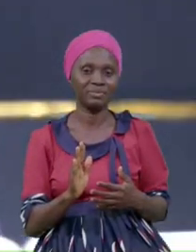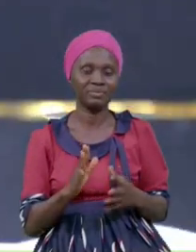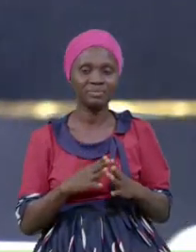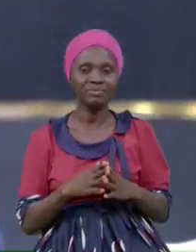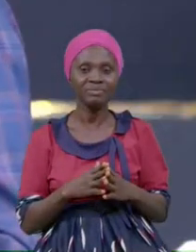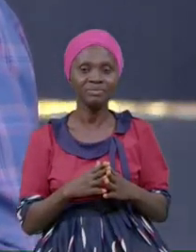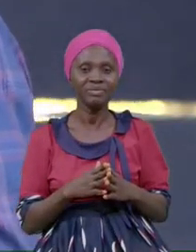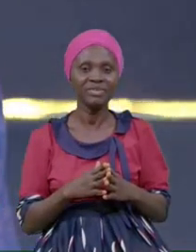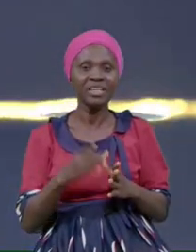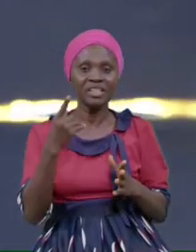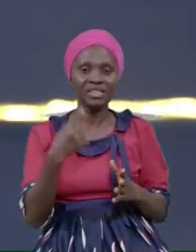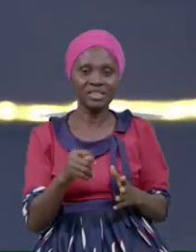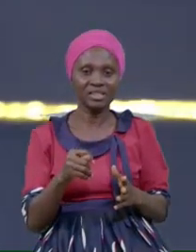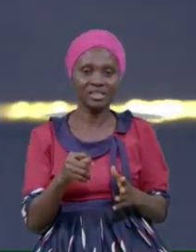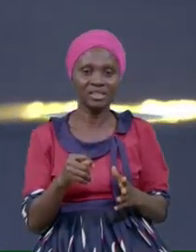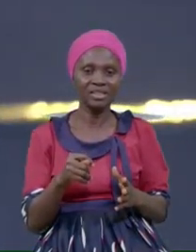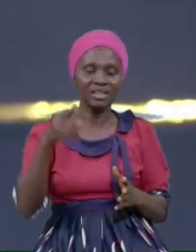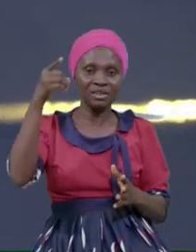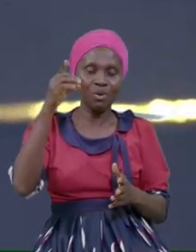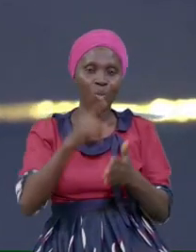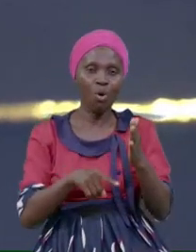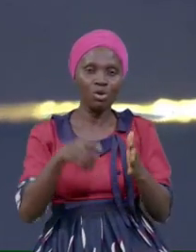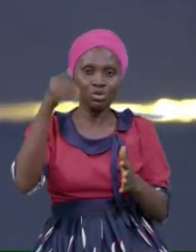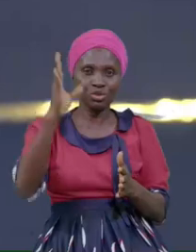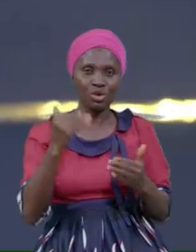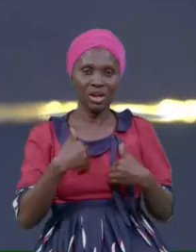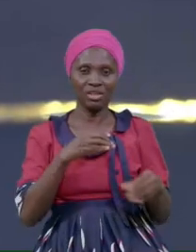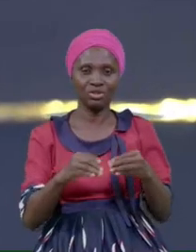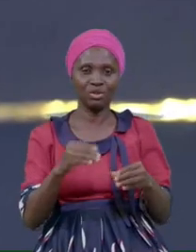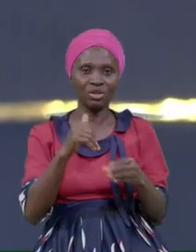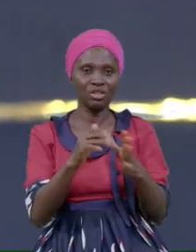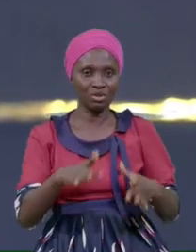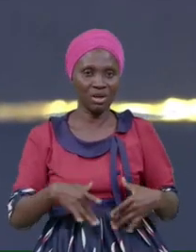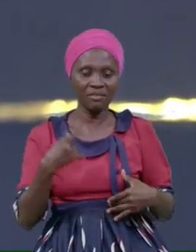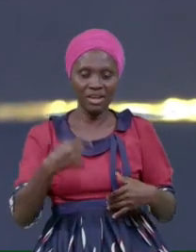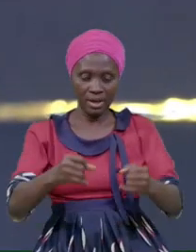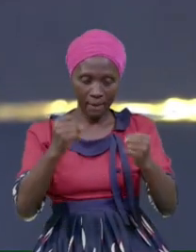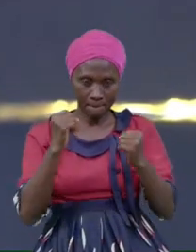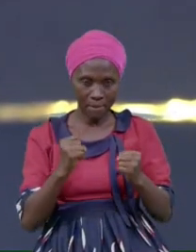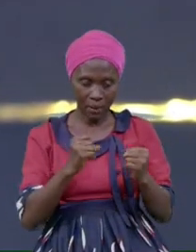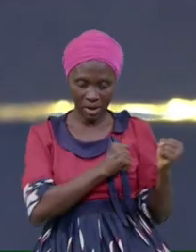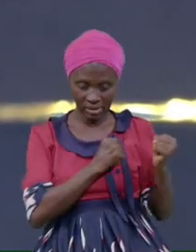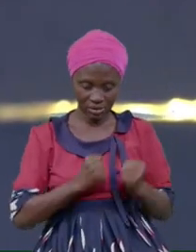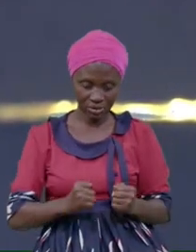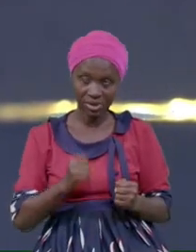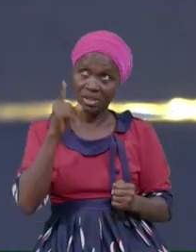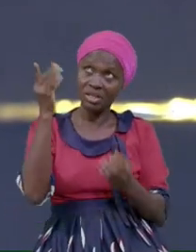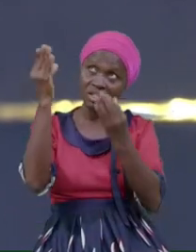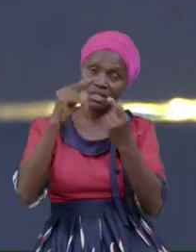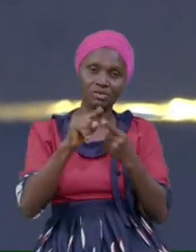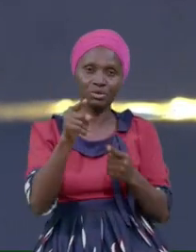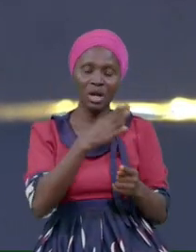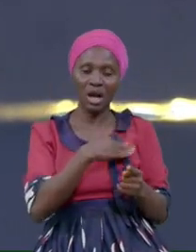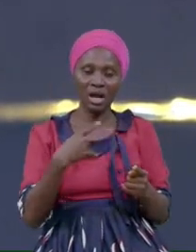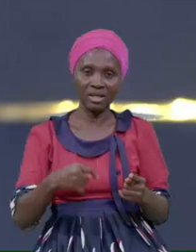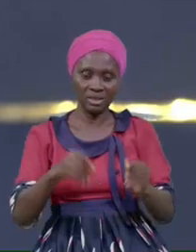vie. Et ce que Dieu a fait, la puissance qu'il te donne, la force qu'il te donne, la stabilité